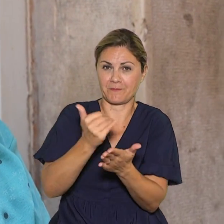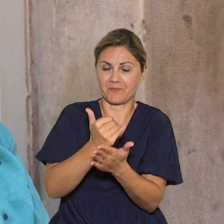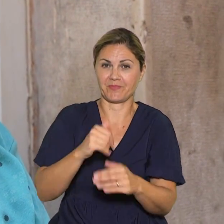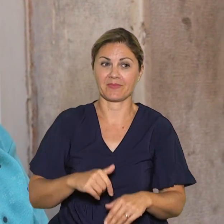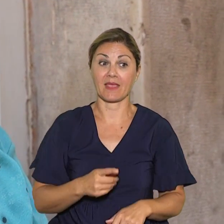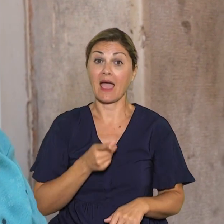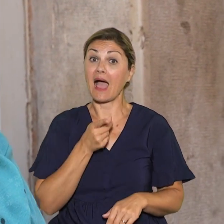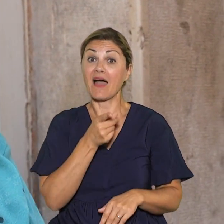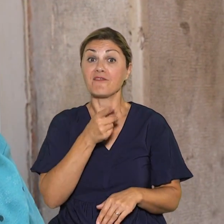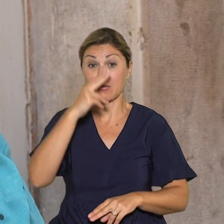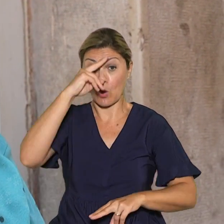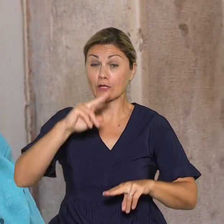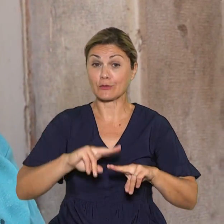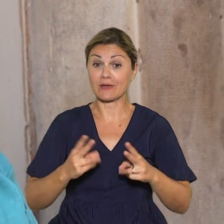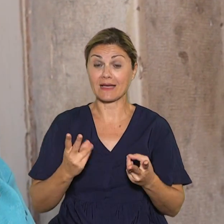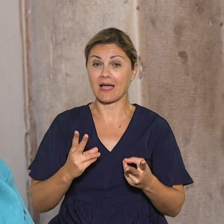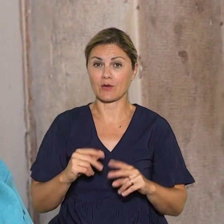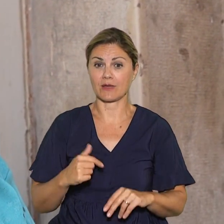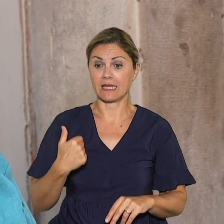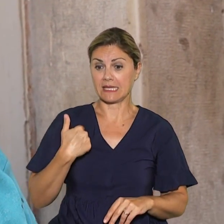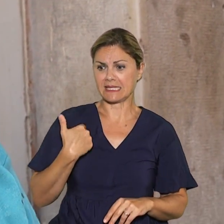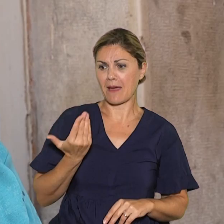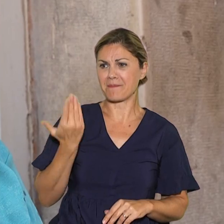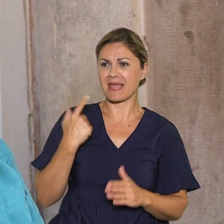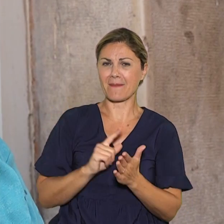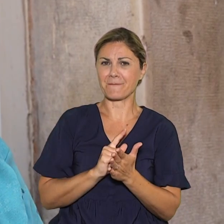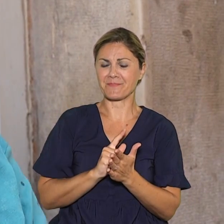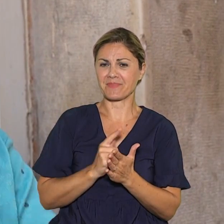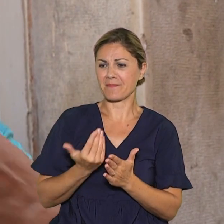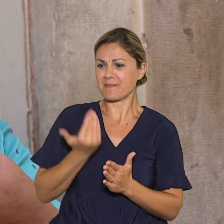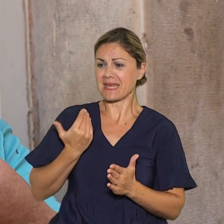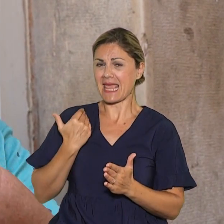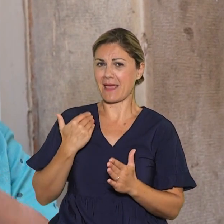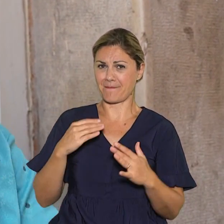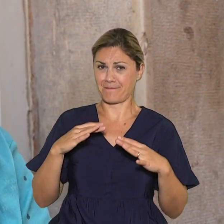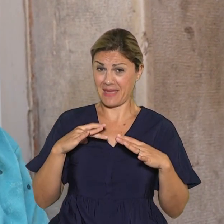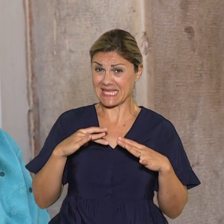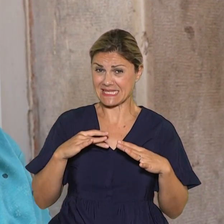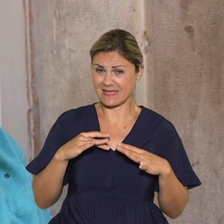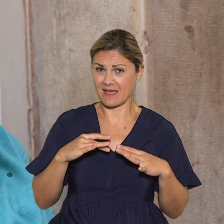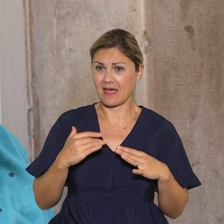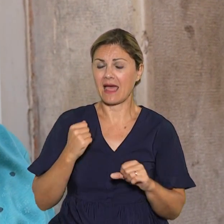Kako ste se vi odlučili preuzeti? A ja isto sam išla prije vremena u penziju i u plastiku radila.